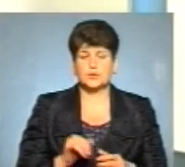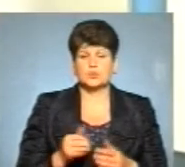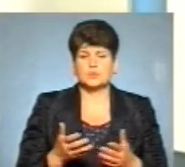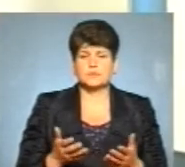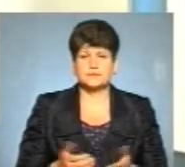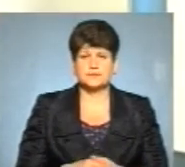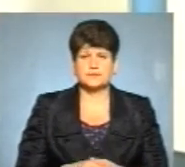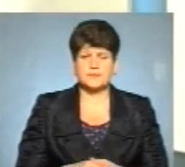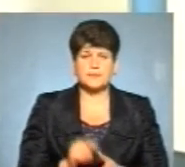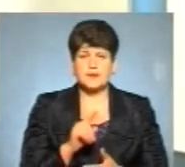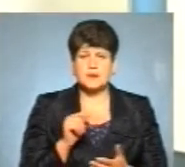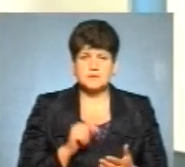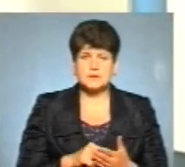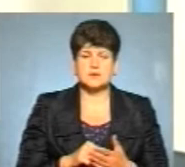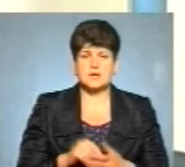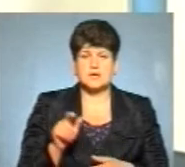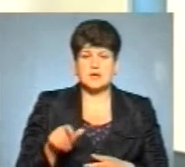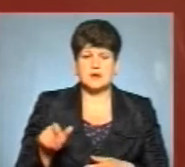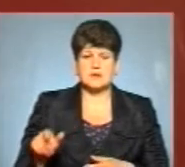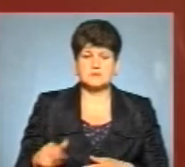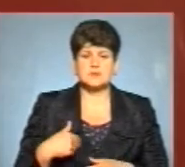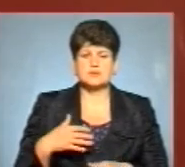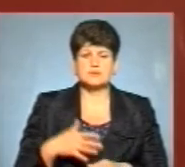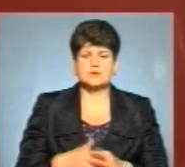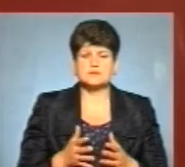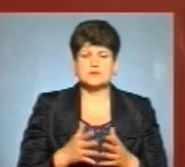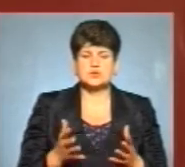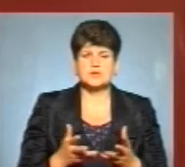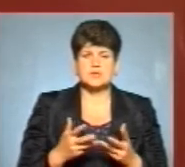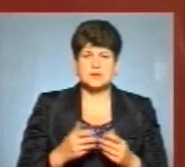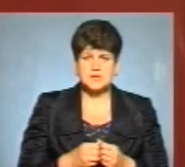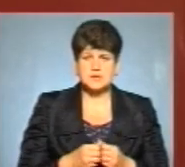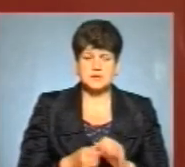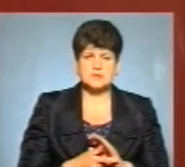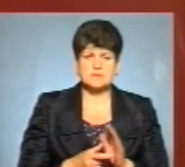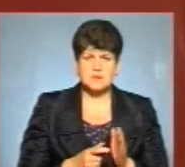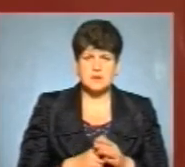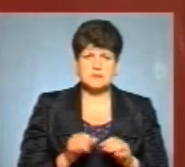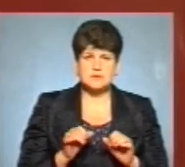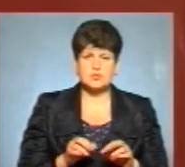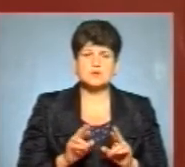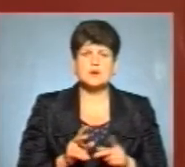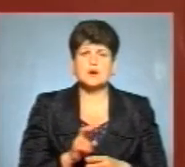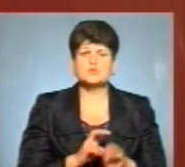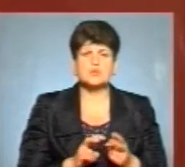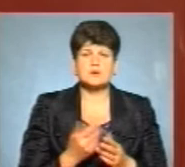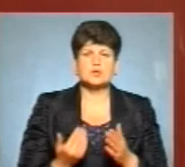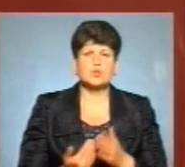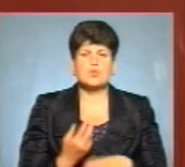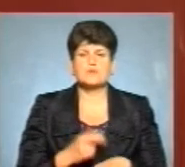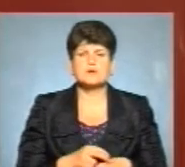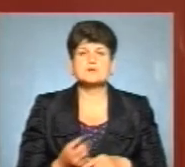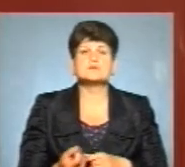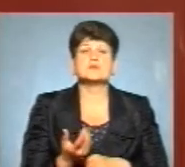Водночас питання кадрів. Адже ми розуміємо, якщо збільшити кількість палат можна, як шукати нових лікарів, де їх брати,